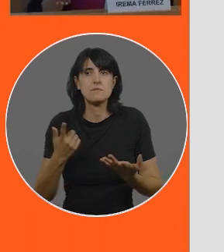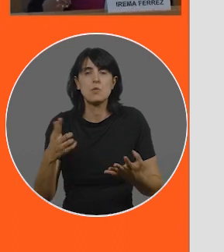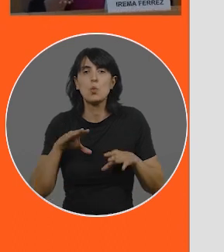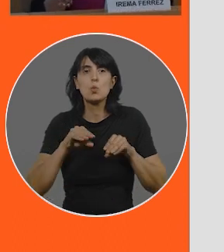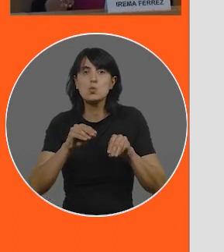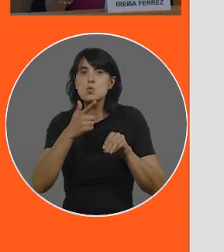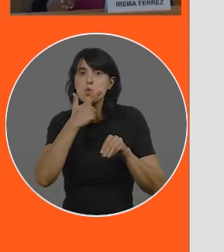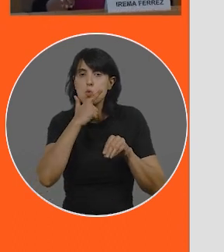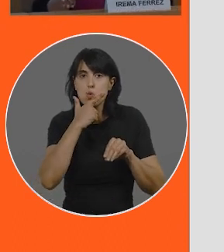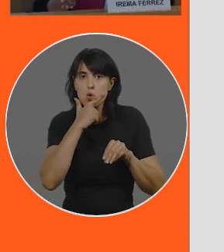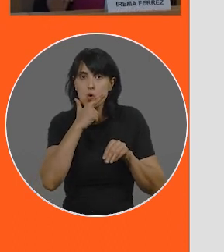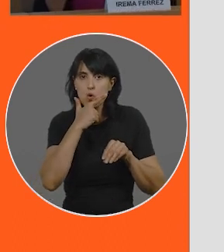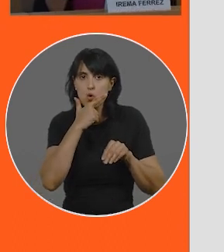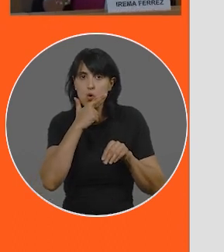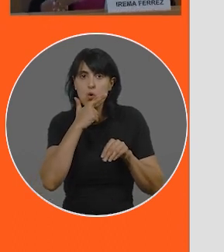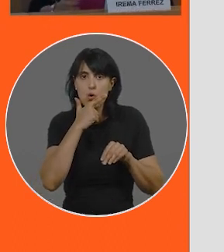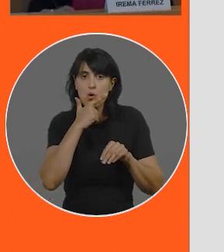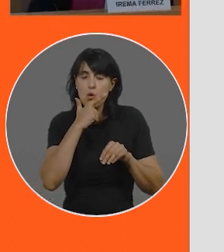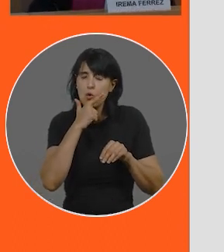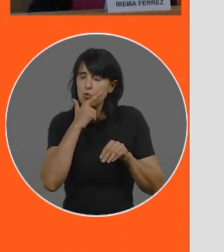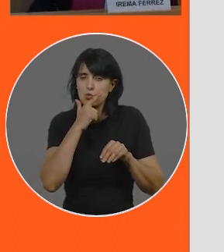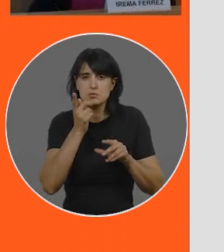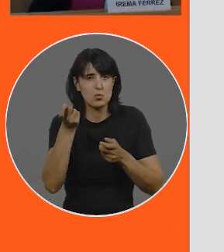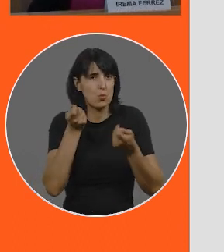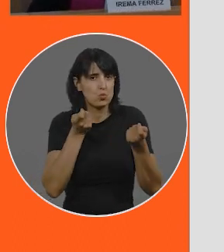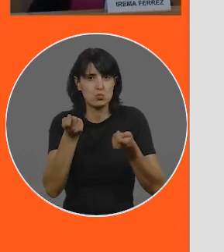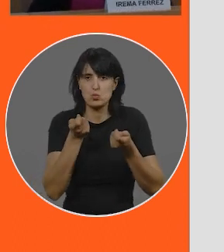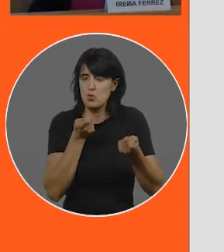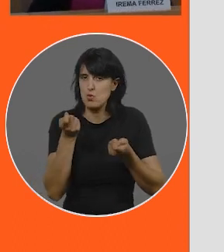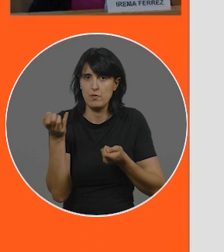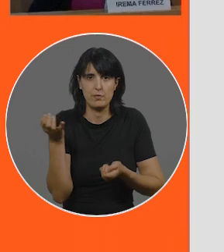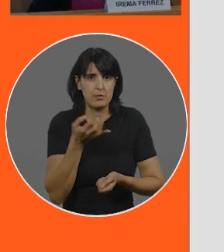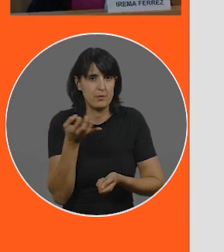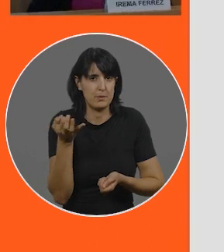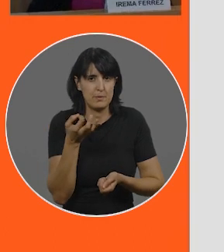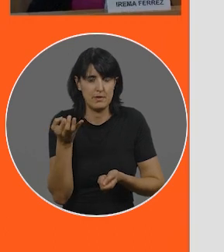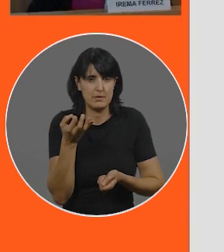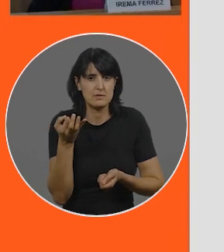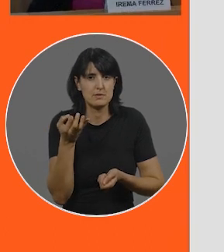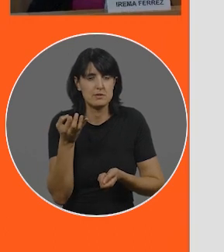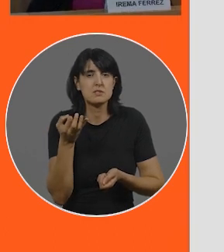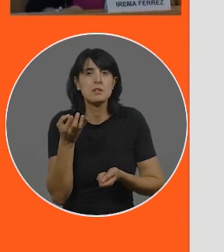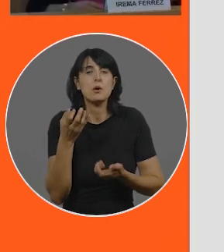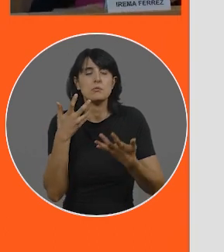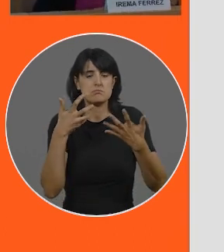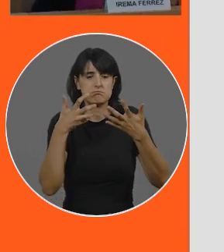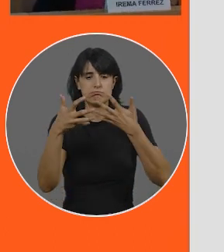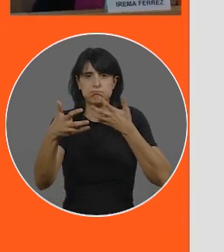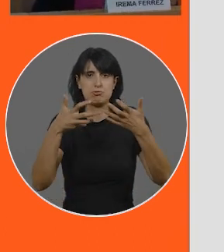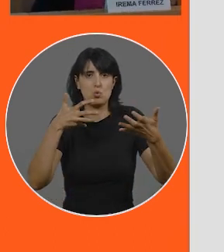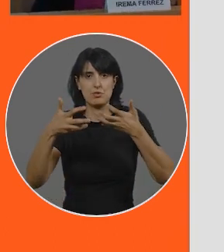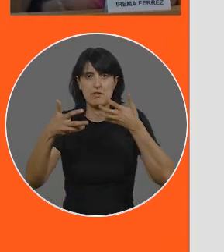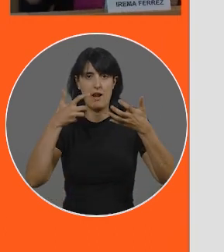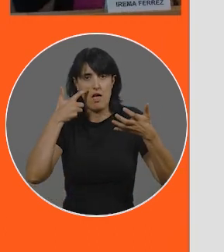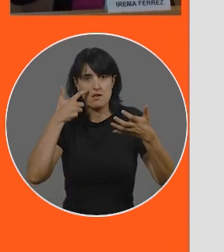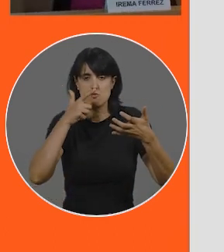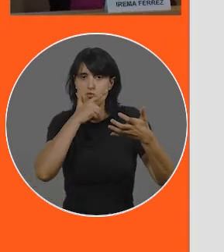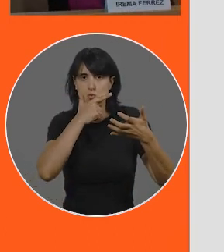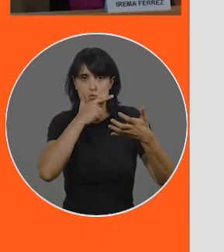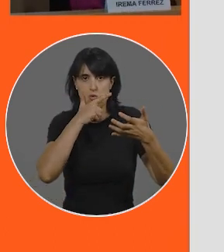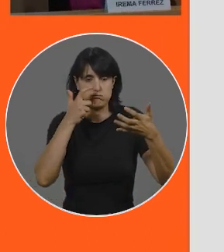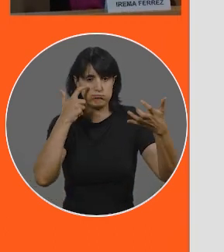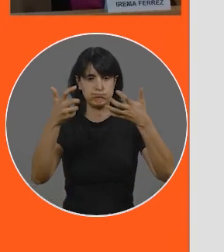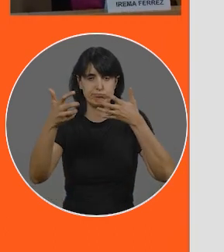Llavors, l'ús del color ha d'estar molt, molt controlat. Com ho arreglem, això? Doncs amb el contrast de color. Aquí us he